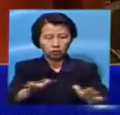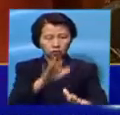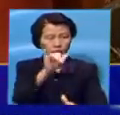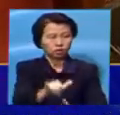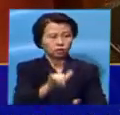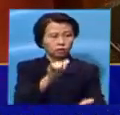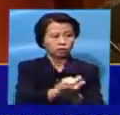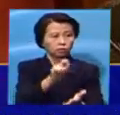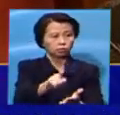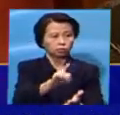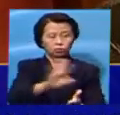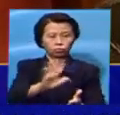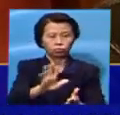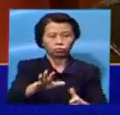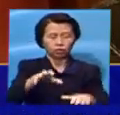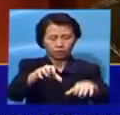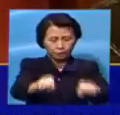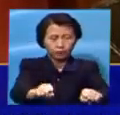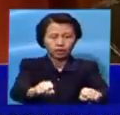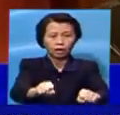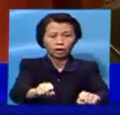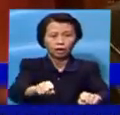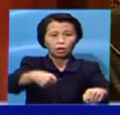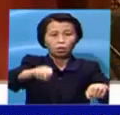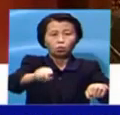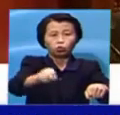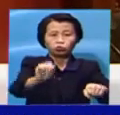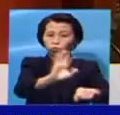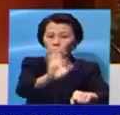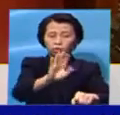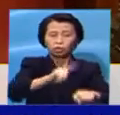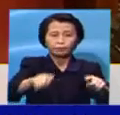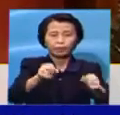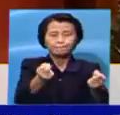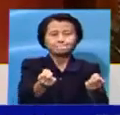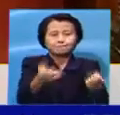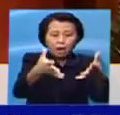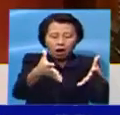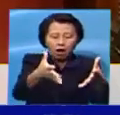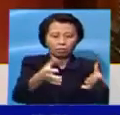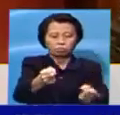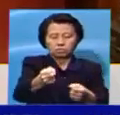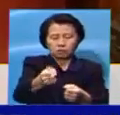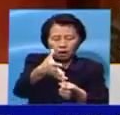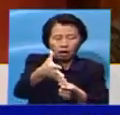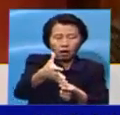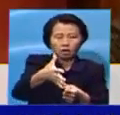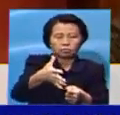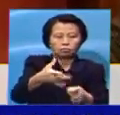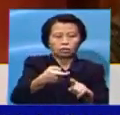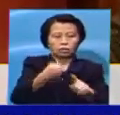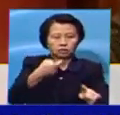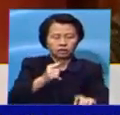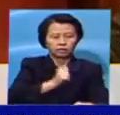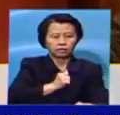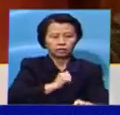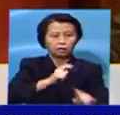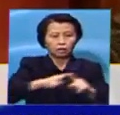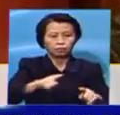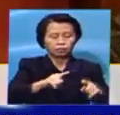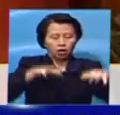sebenarnya dia bukan pegang motor Mungkin dia nak lepaskan Dir diri dia daripada motor kan pasal benda tu